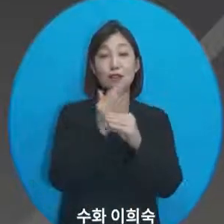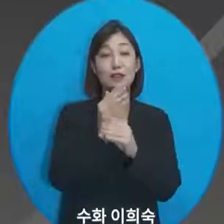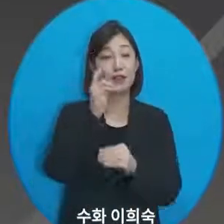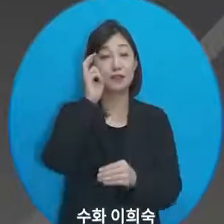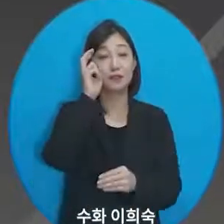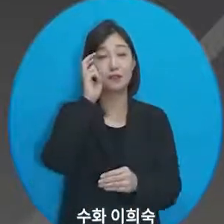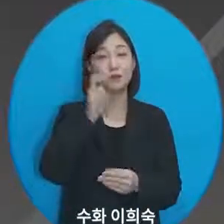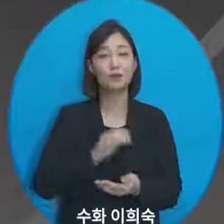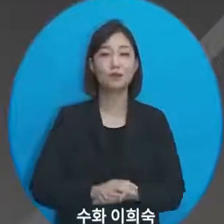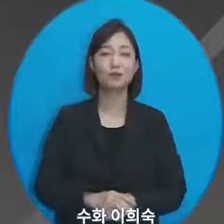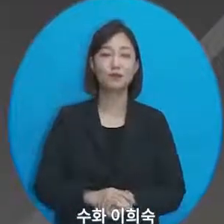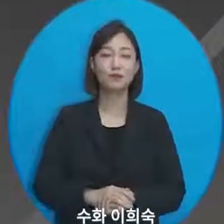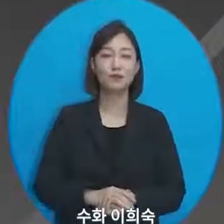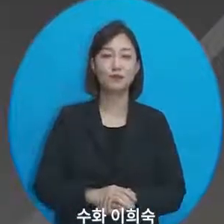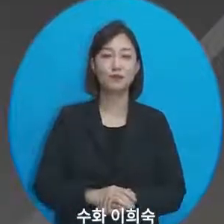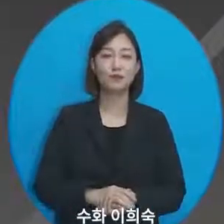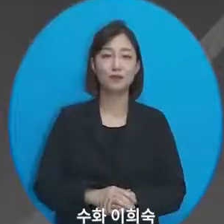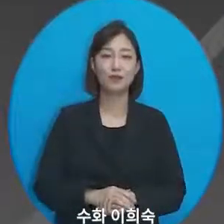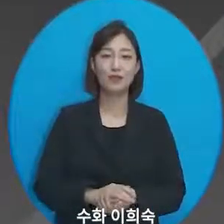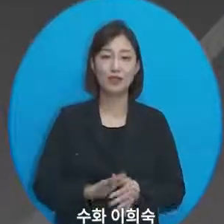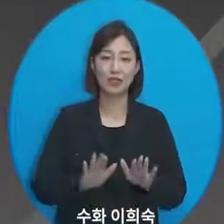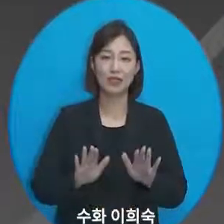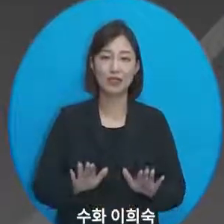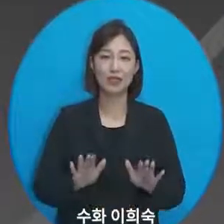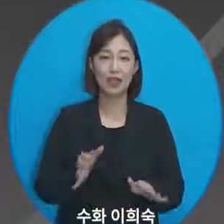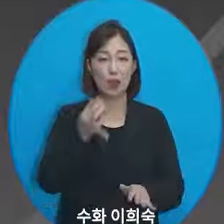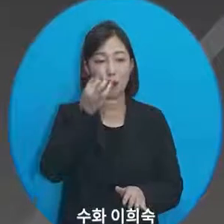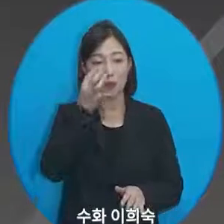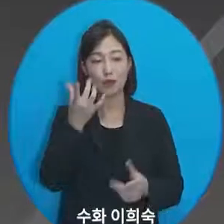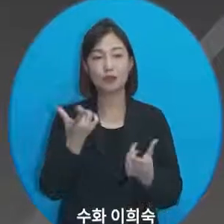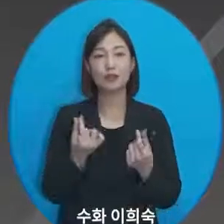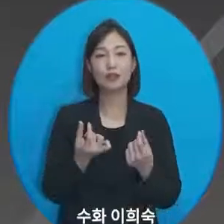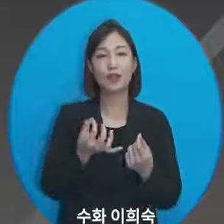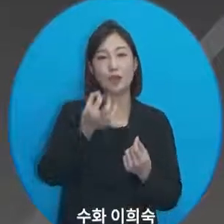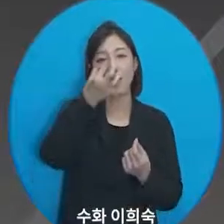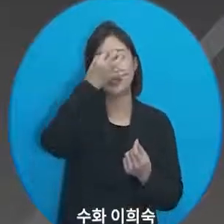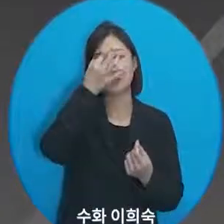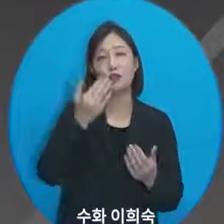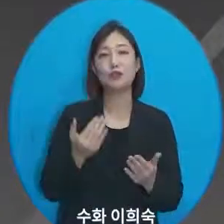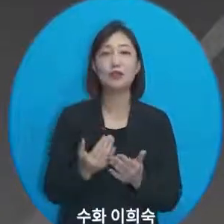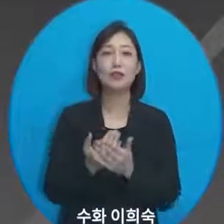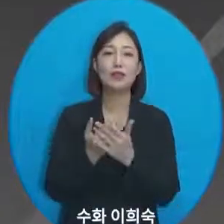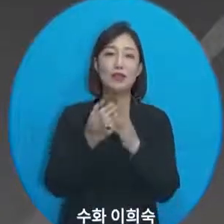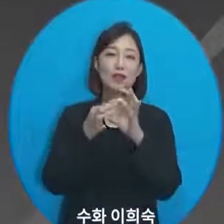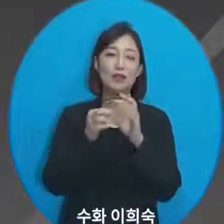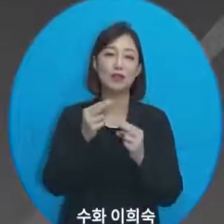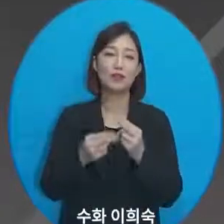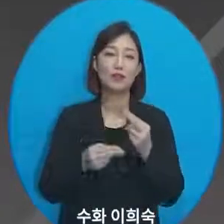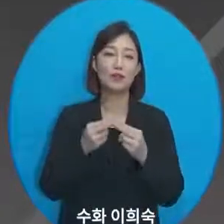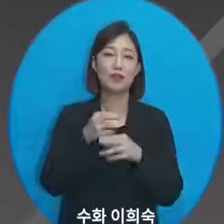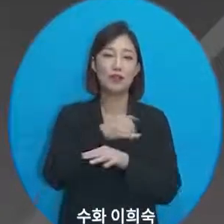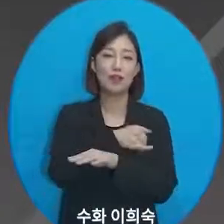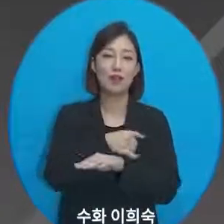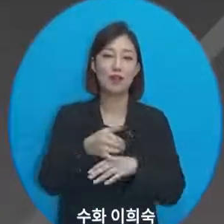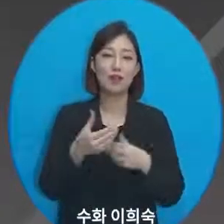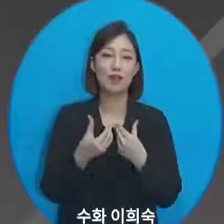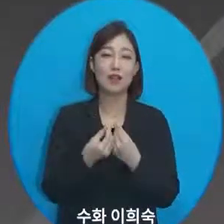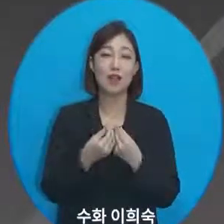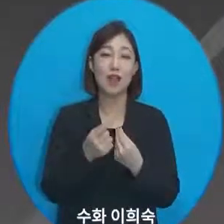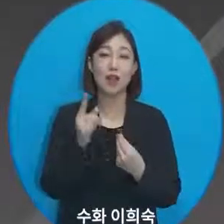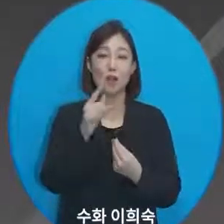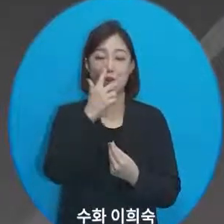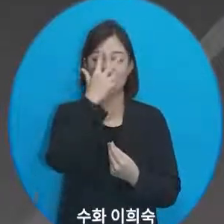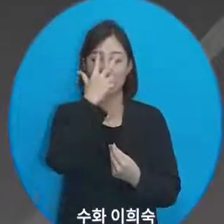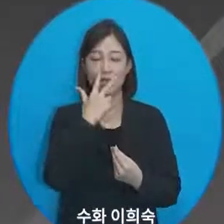수가 있습니다. 지금 화면에서 보이는 이 기술 발전에 따른 사례는 이제 다양한 시각장애인들이